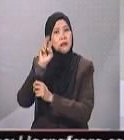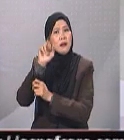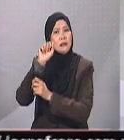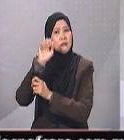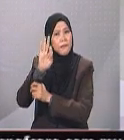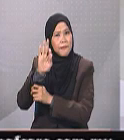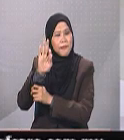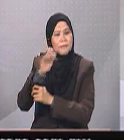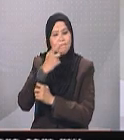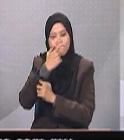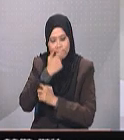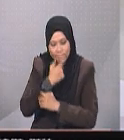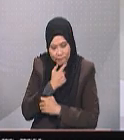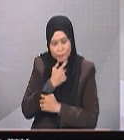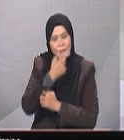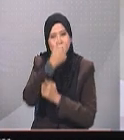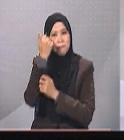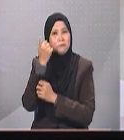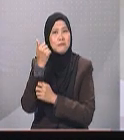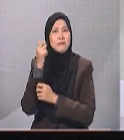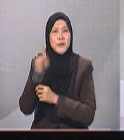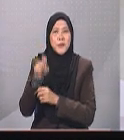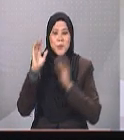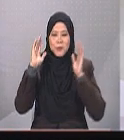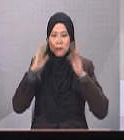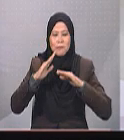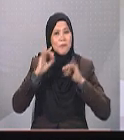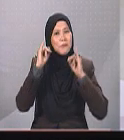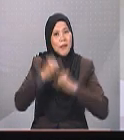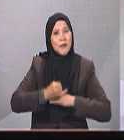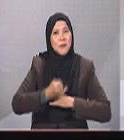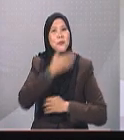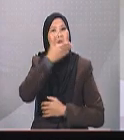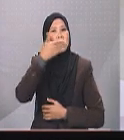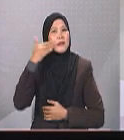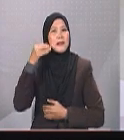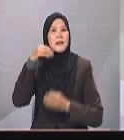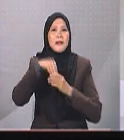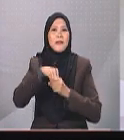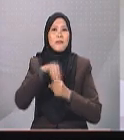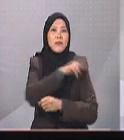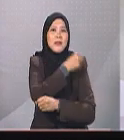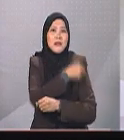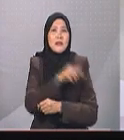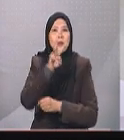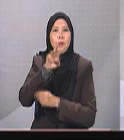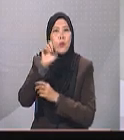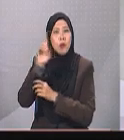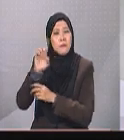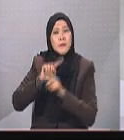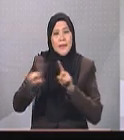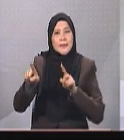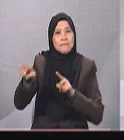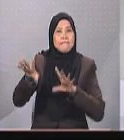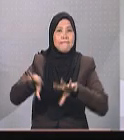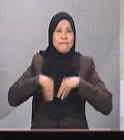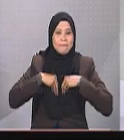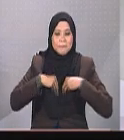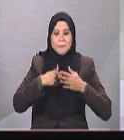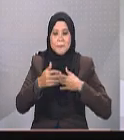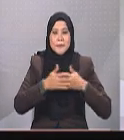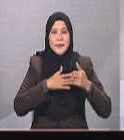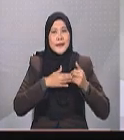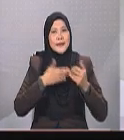rasa sayu kerana perlu menjalani ibadah puasa di ward. Namun beliau redha dan juga berdoa semoga Ramadan